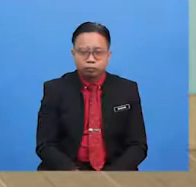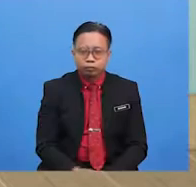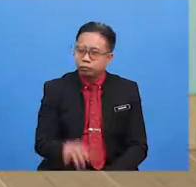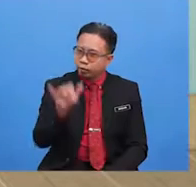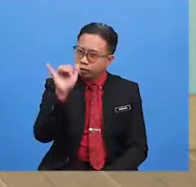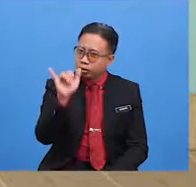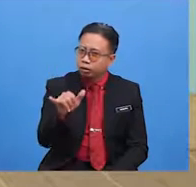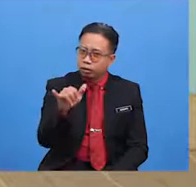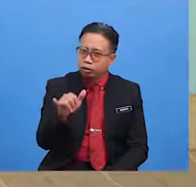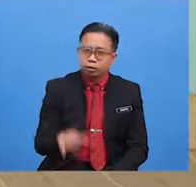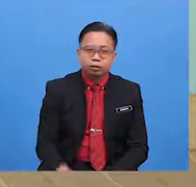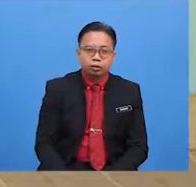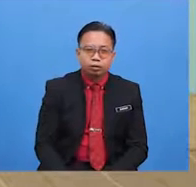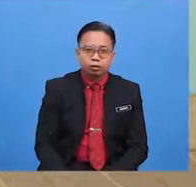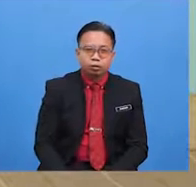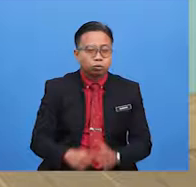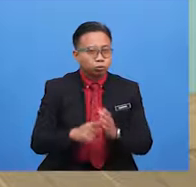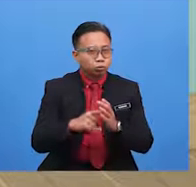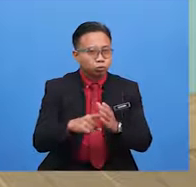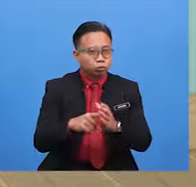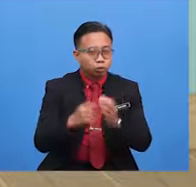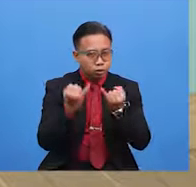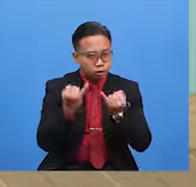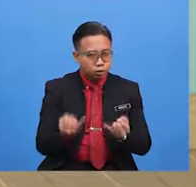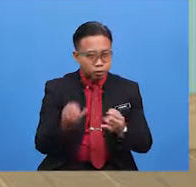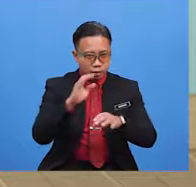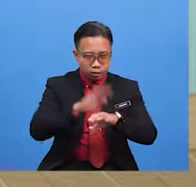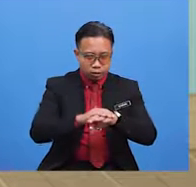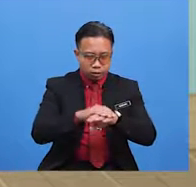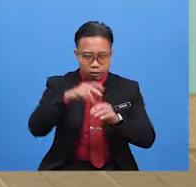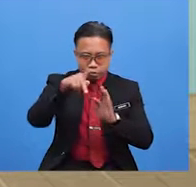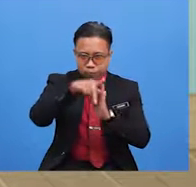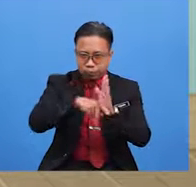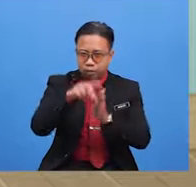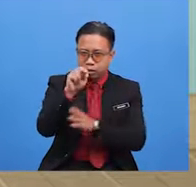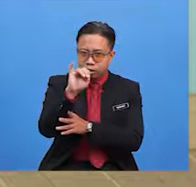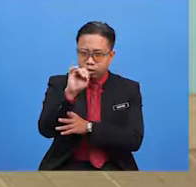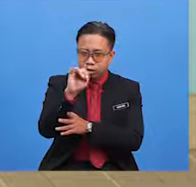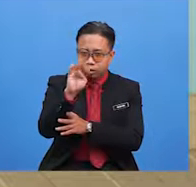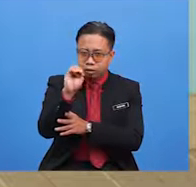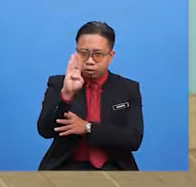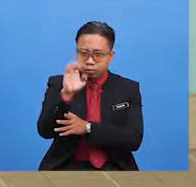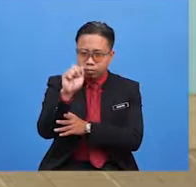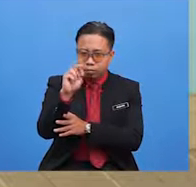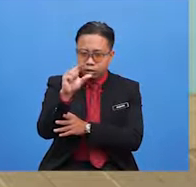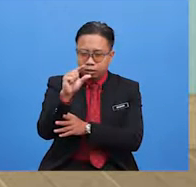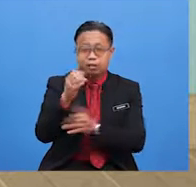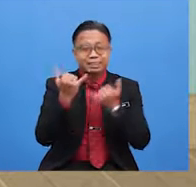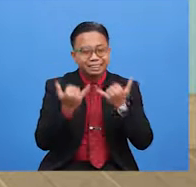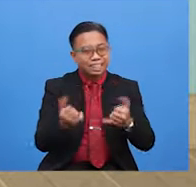Ya, air juga menunjukkan jisinya di atas penimbang. Mari kita cuba pula dengan air sangkut.